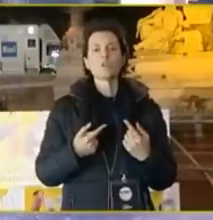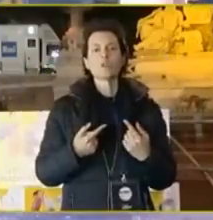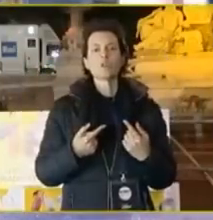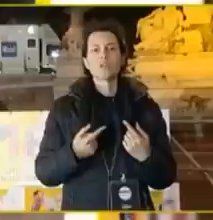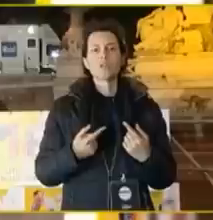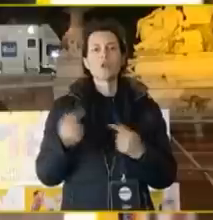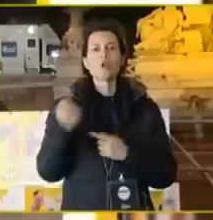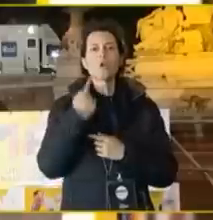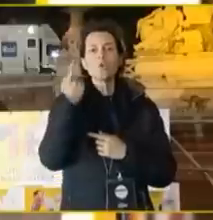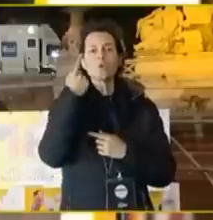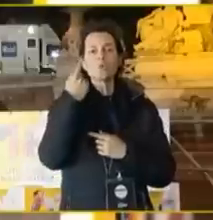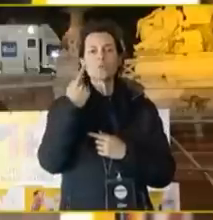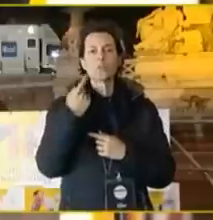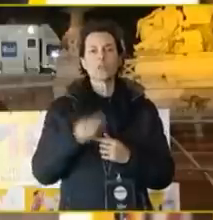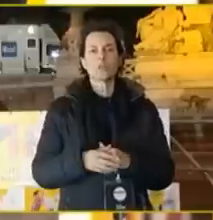l'unica